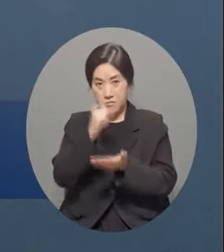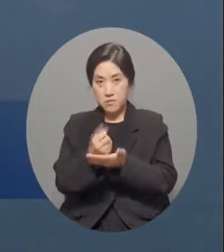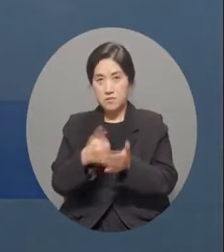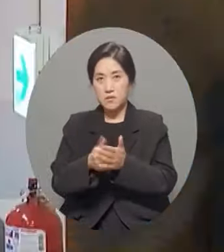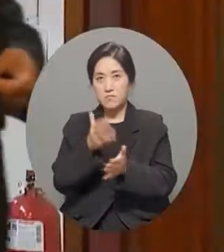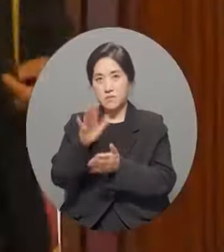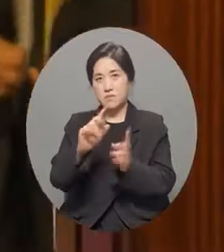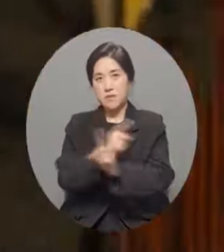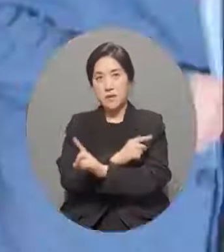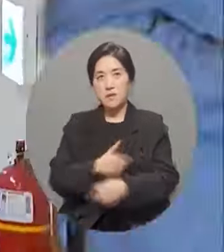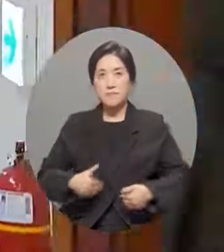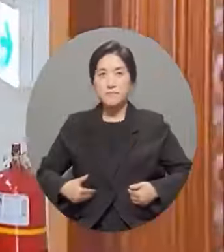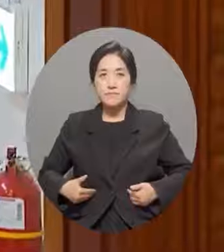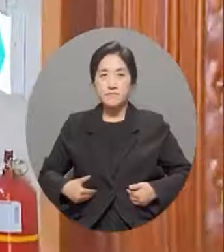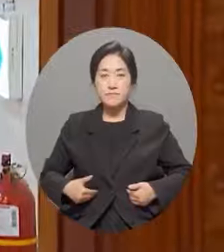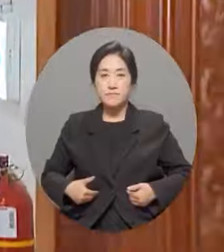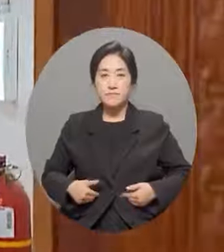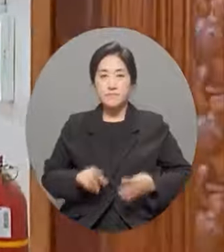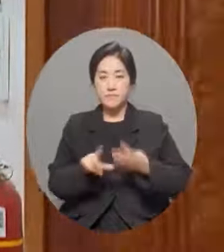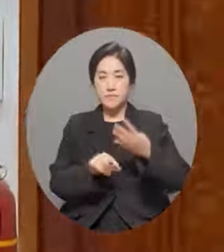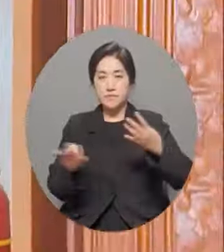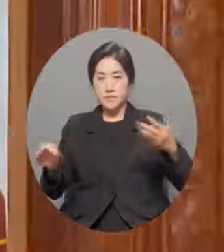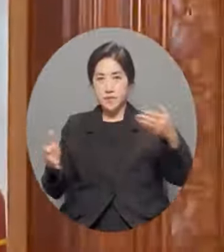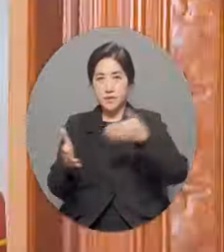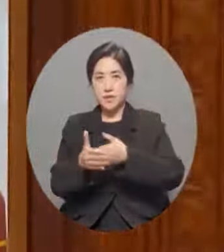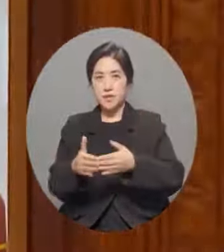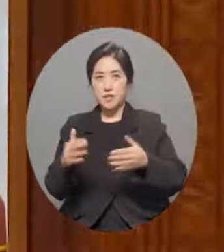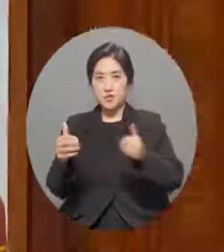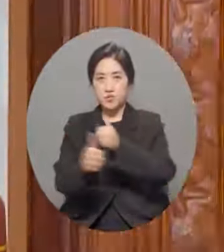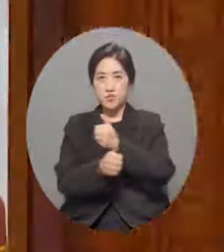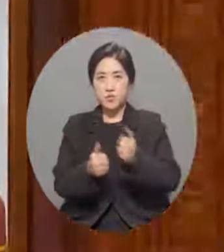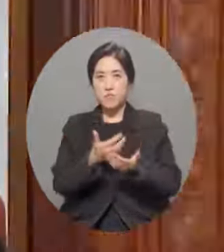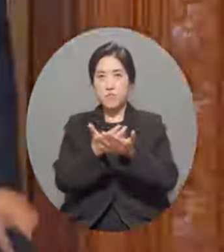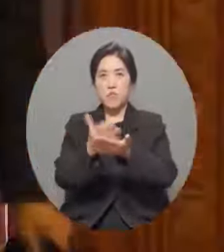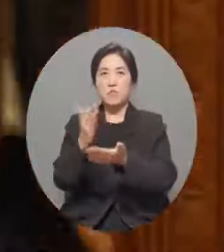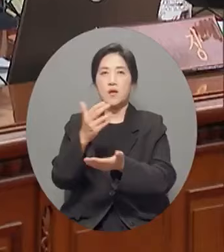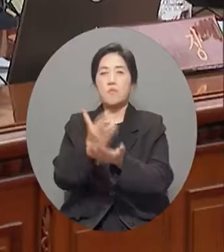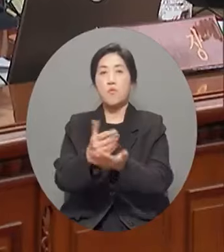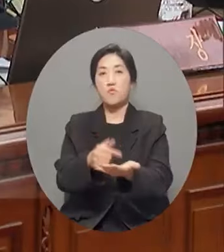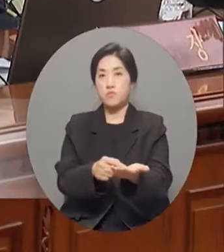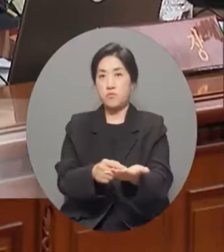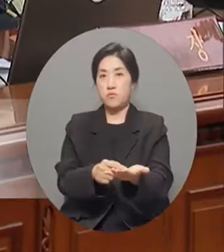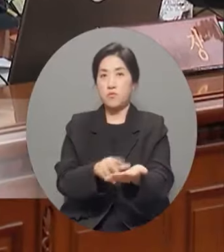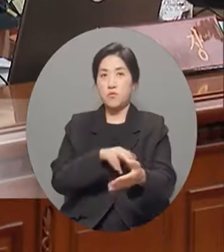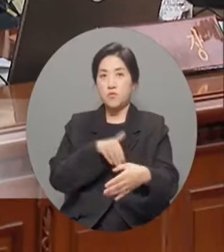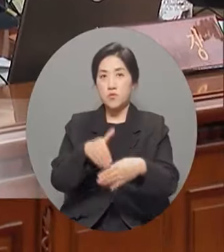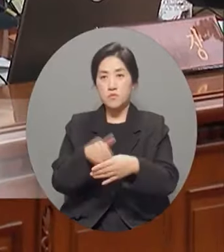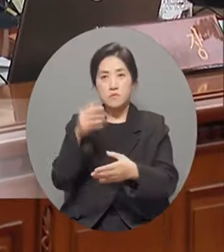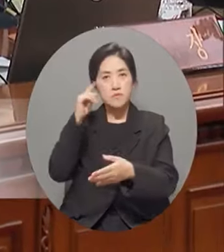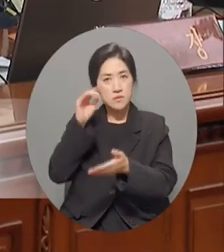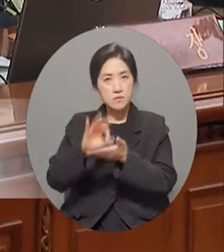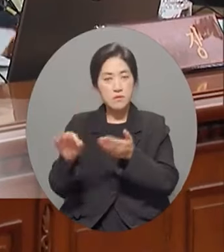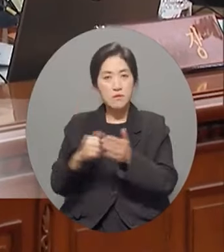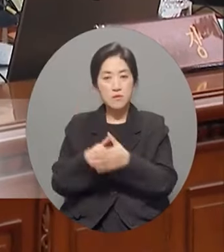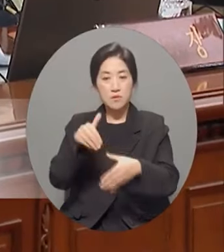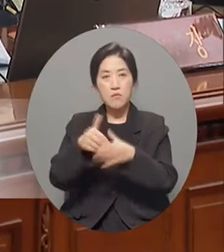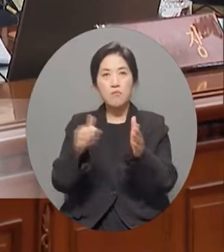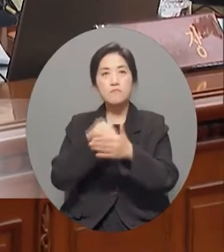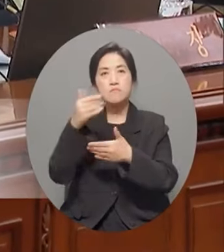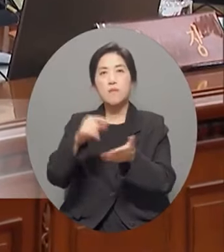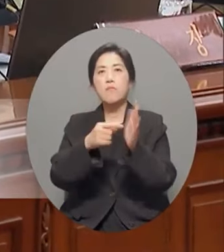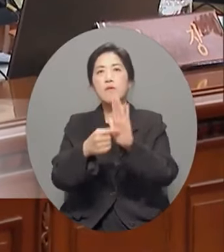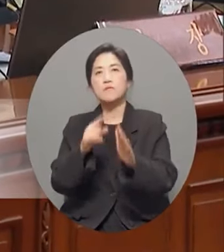있어야 하고 4월 10일까지 국무회의에 보고야 하는 보고서가 총선을 의식해 선거 날